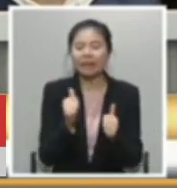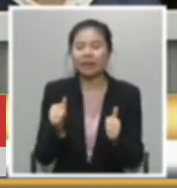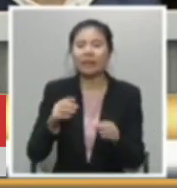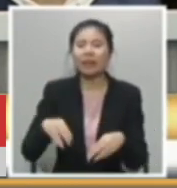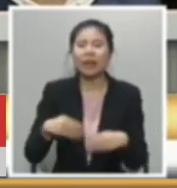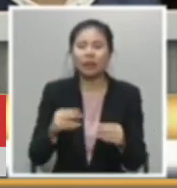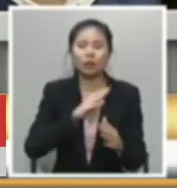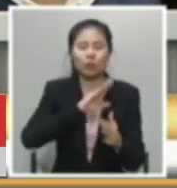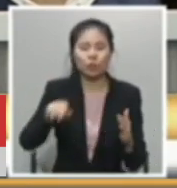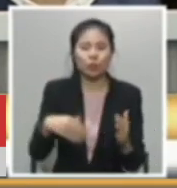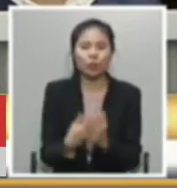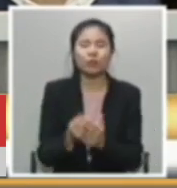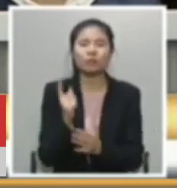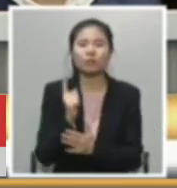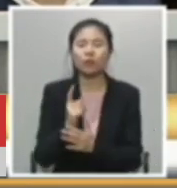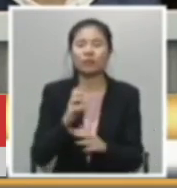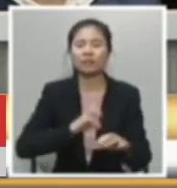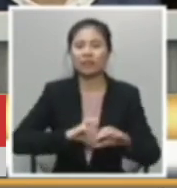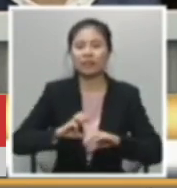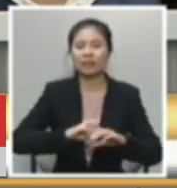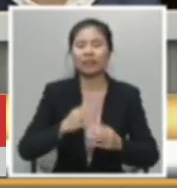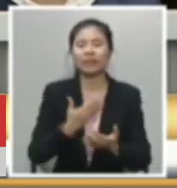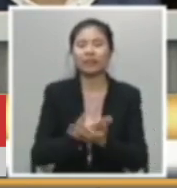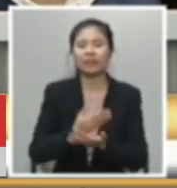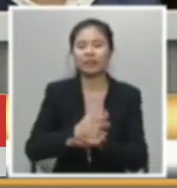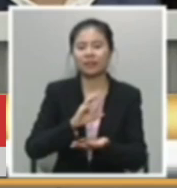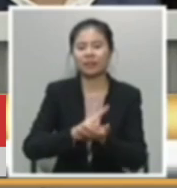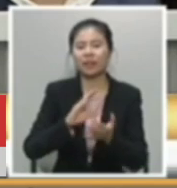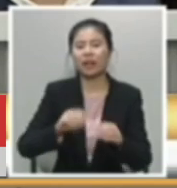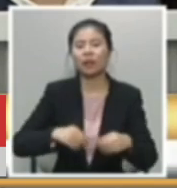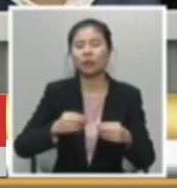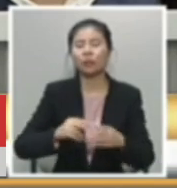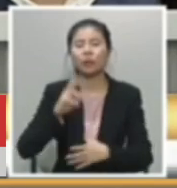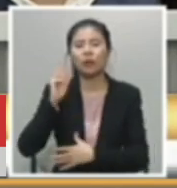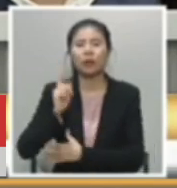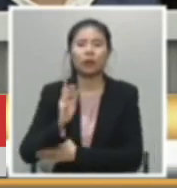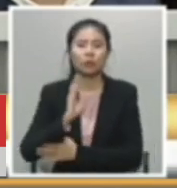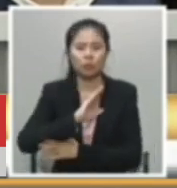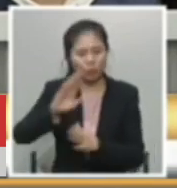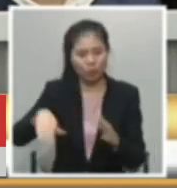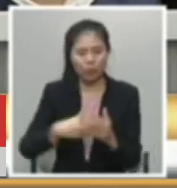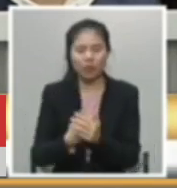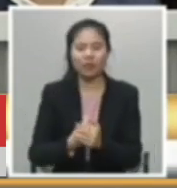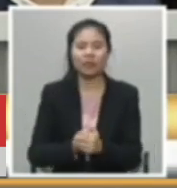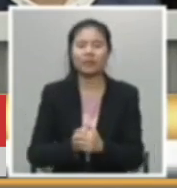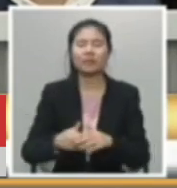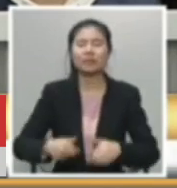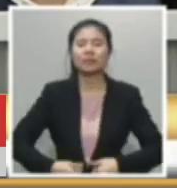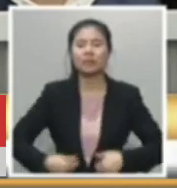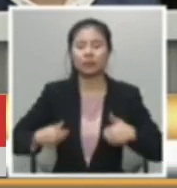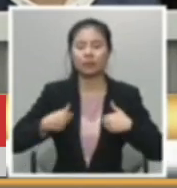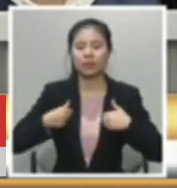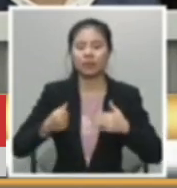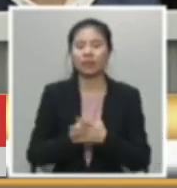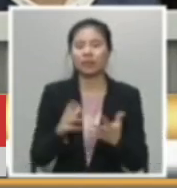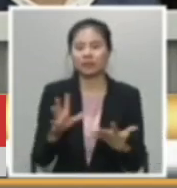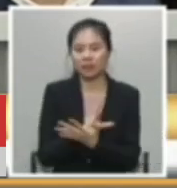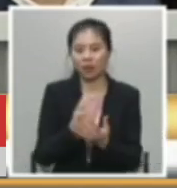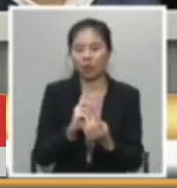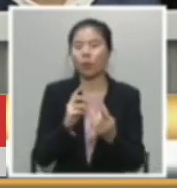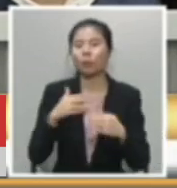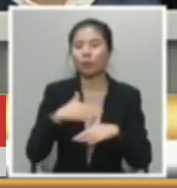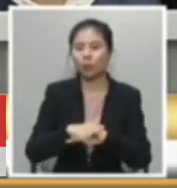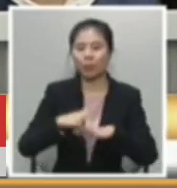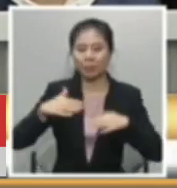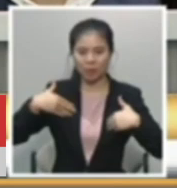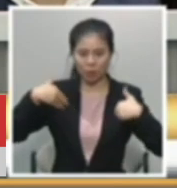ฉะนั้นจะต้องจัดงบประมาณให้คนทุกเพศทุกวัยดำรงชีวิตในสังคมได้